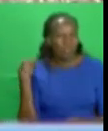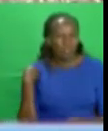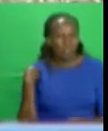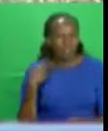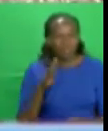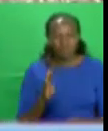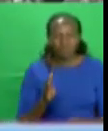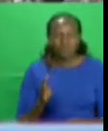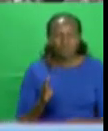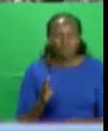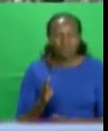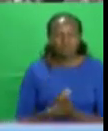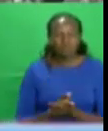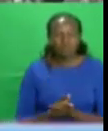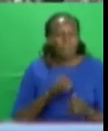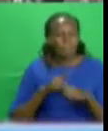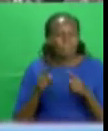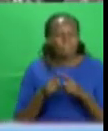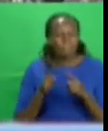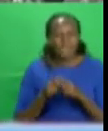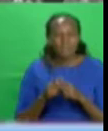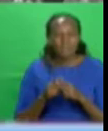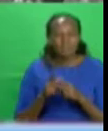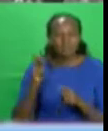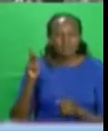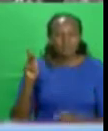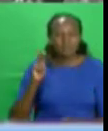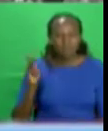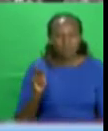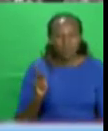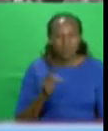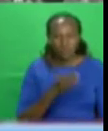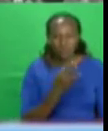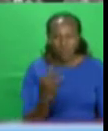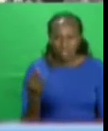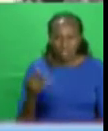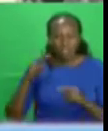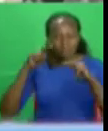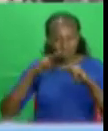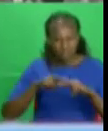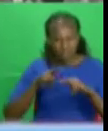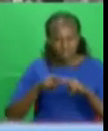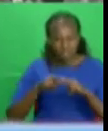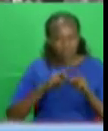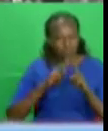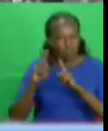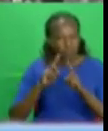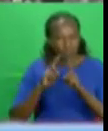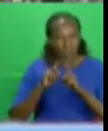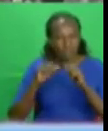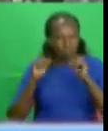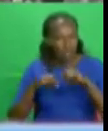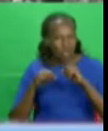fired. Lakini Mkores, Kimori, nyinyi watatu, mukae chini, musikizane,